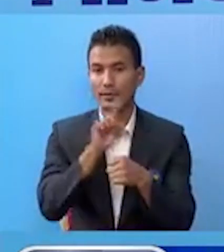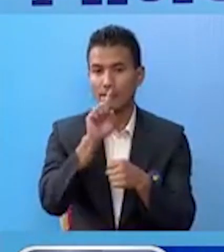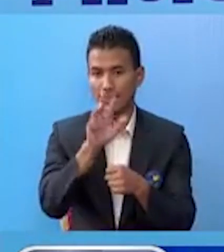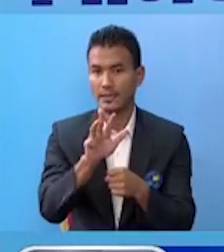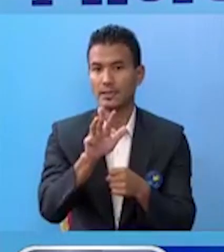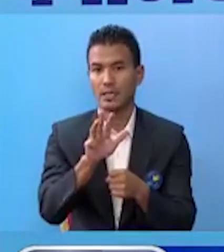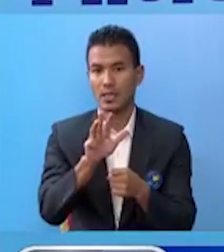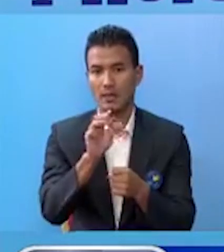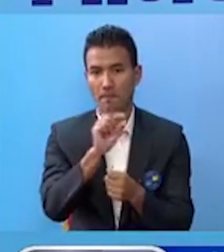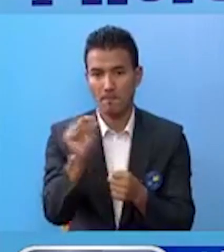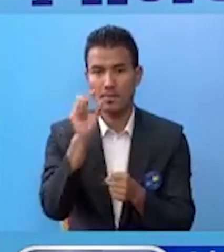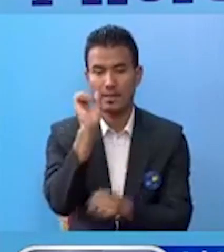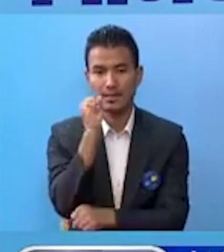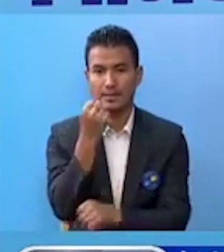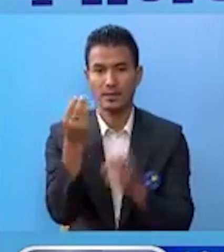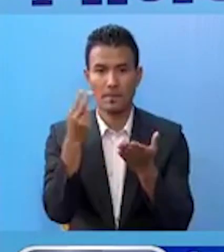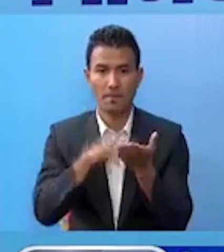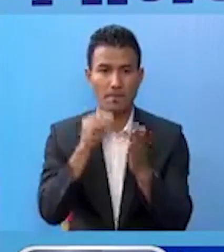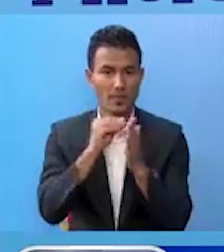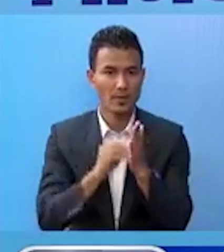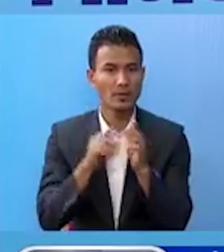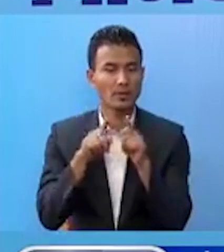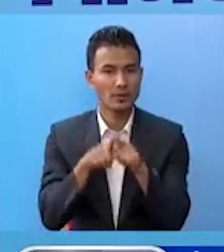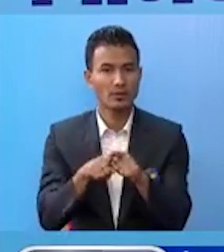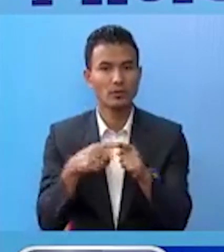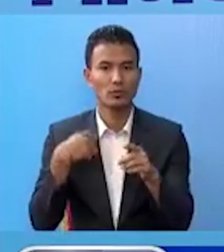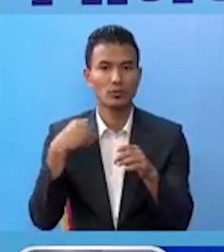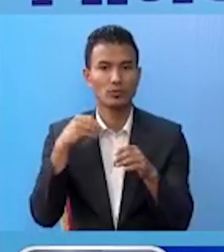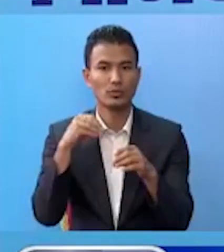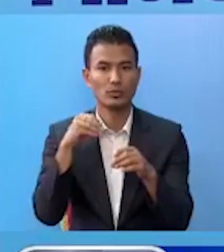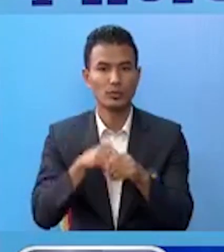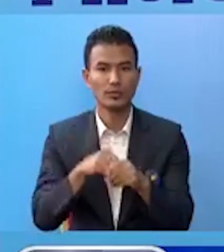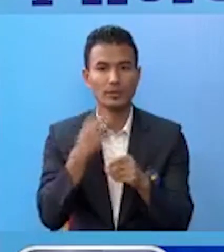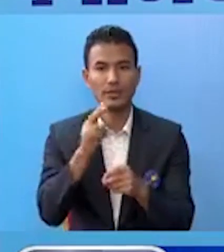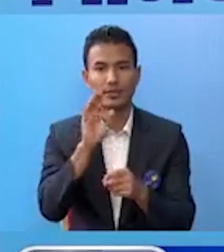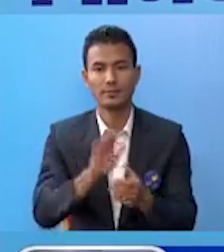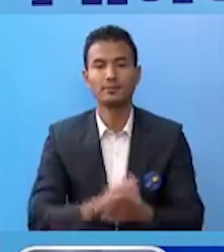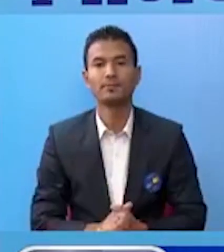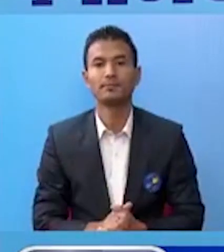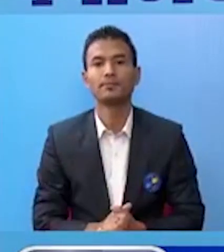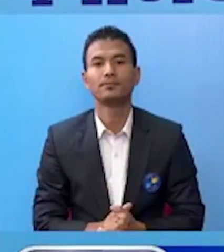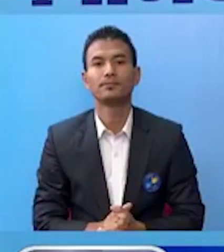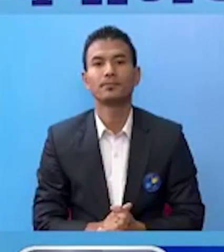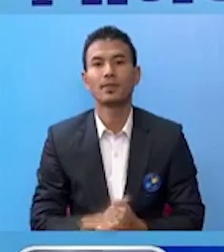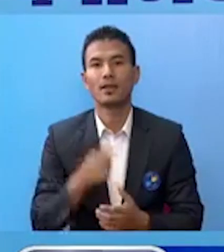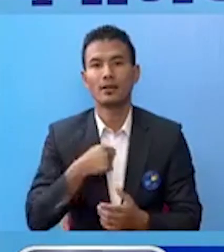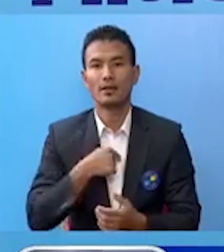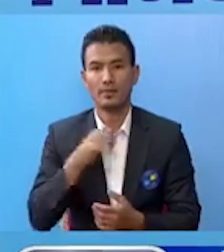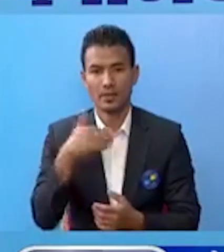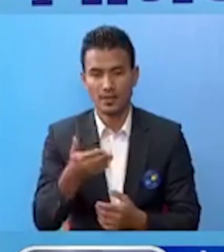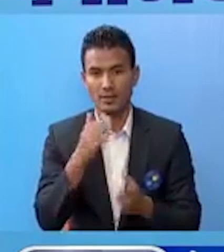COVID-19 को राष्ट्रीय अध्यावधिक विवरण का साथ उपस्थित भएका छौं।